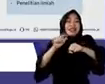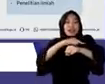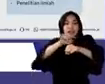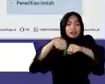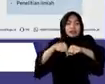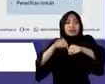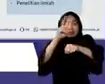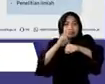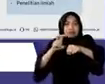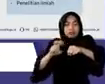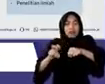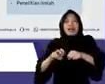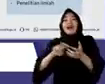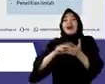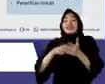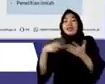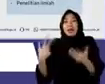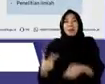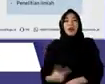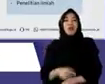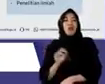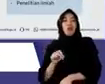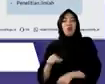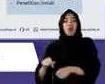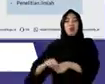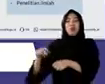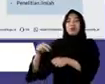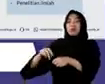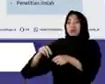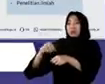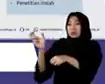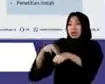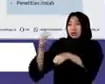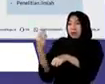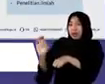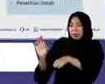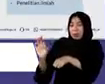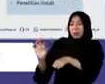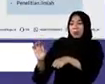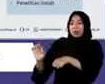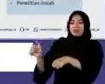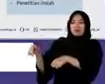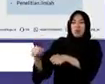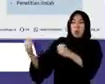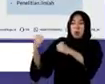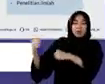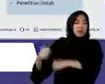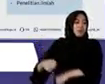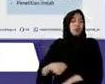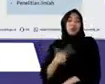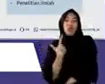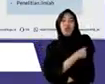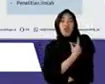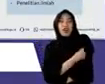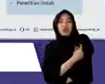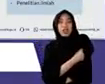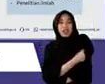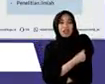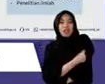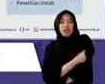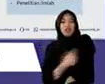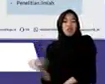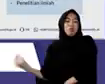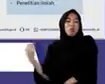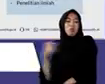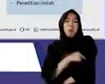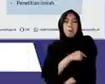vaksin menjadi tidak efektif sama sekali. Jika salah satu vaksin terbukti kurang efektif terhadap satu atau lebih